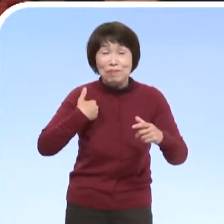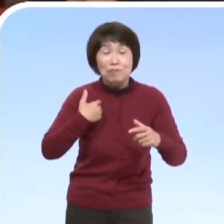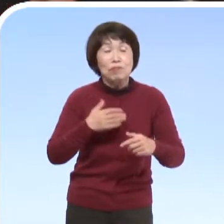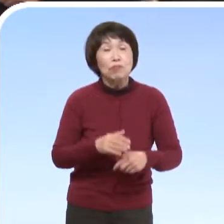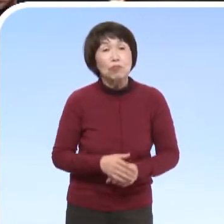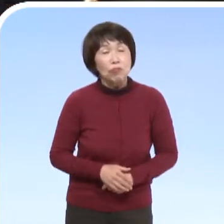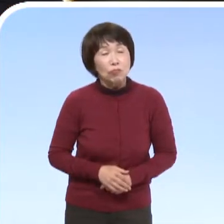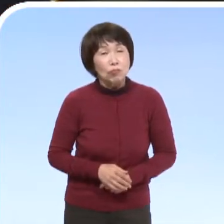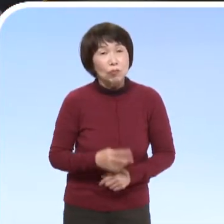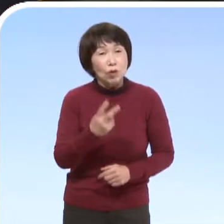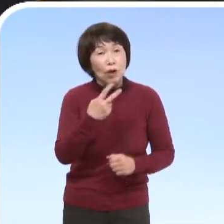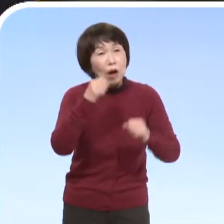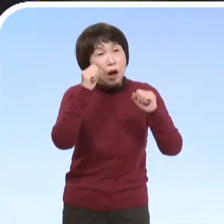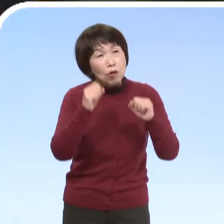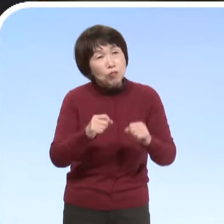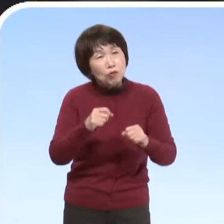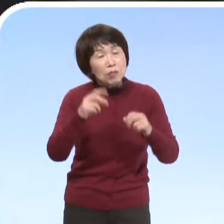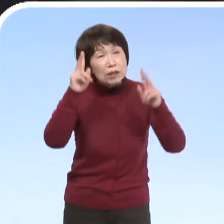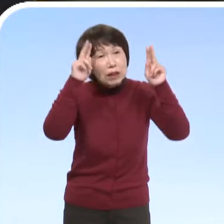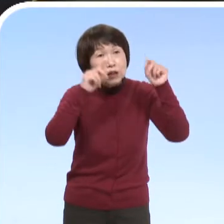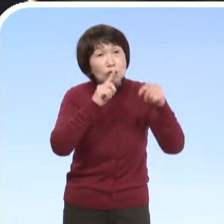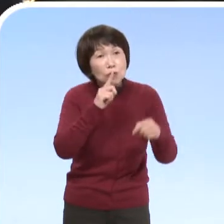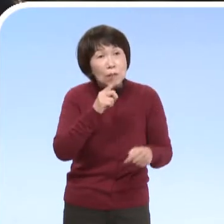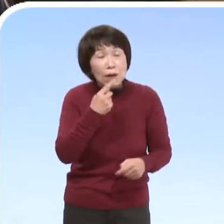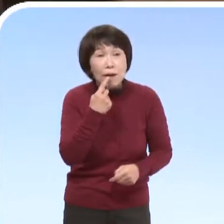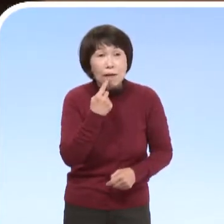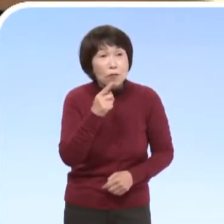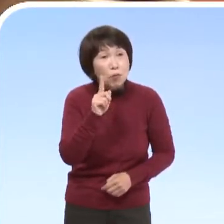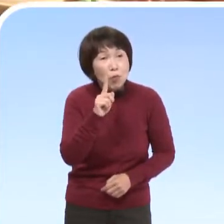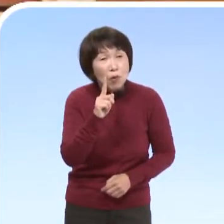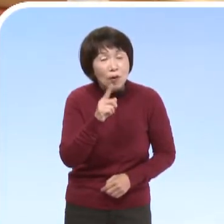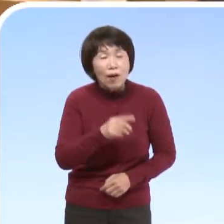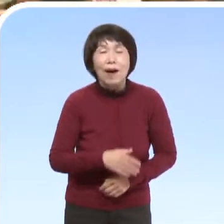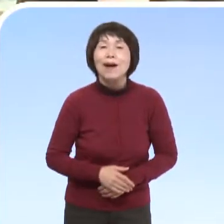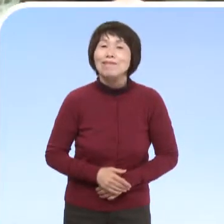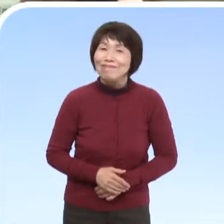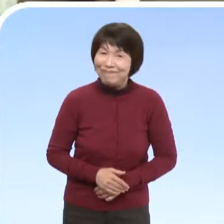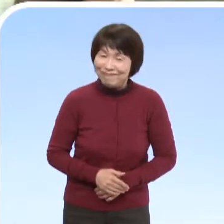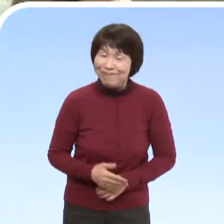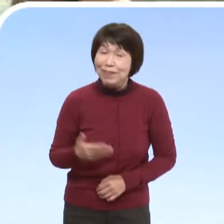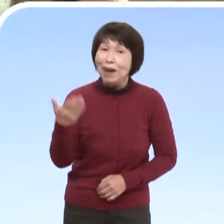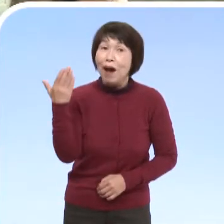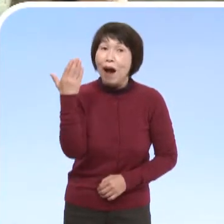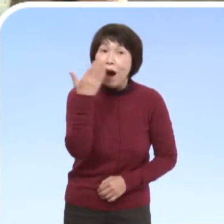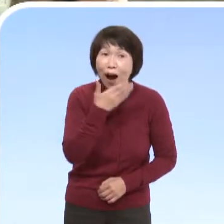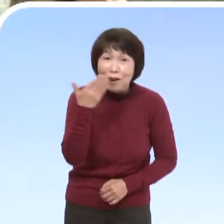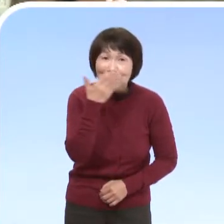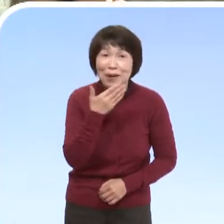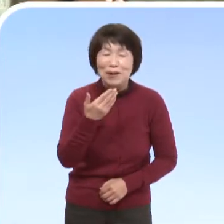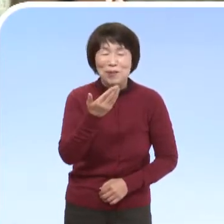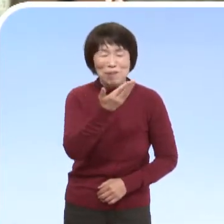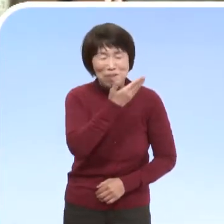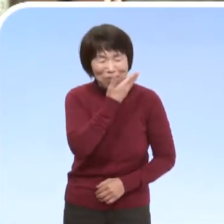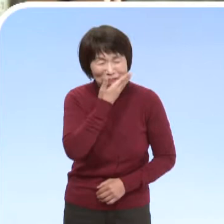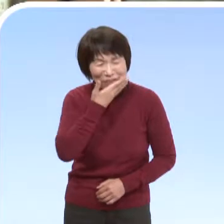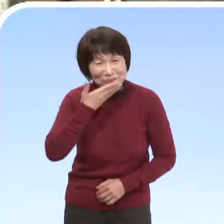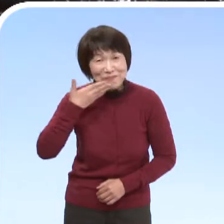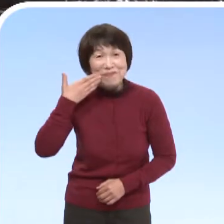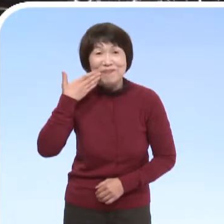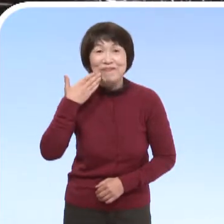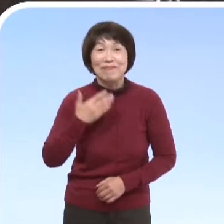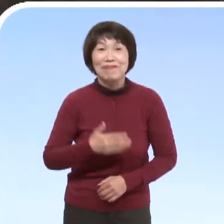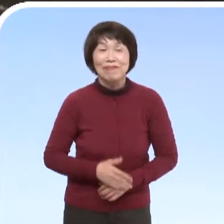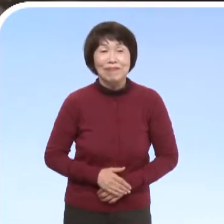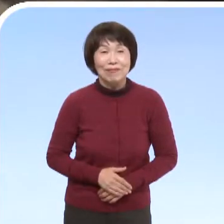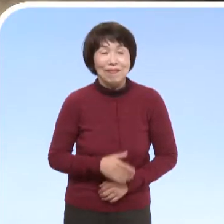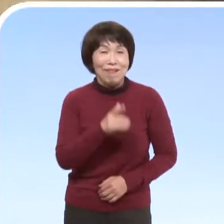ニの特徴というのは味はどんな感じなんですか。 そうですね、とりあえず甘くて美味しいです。 甘い はい、そうです。 で